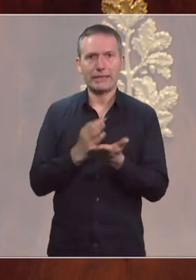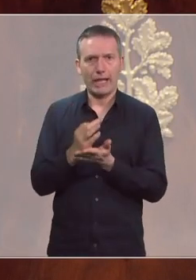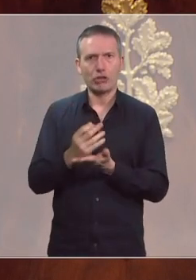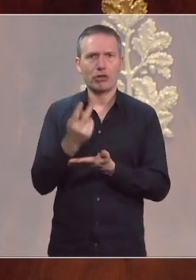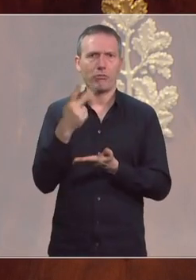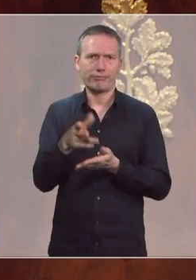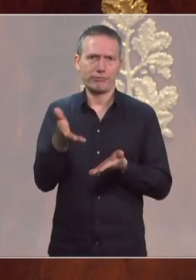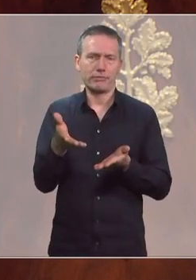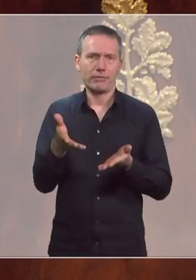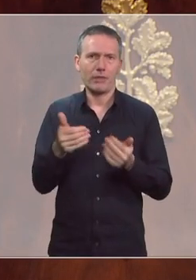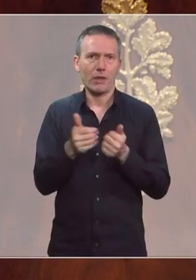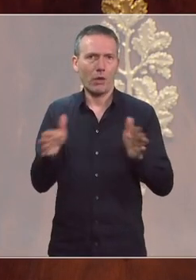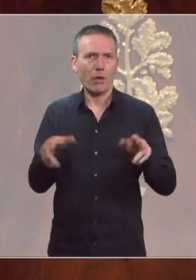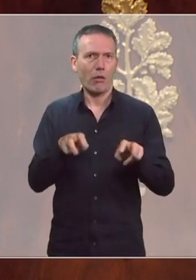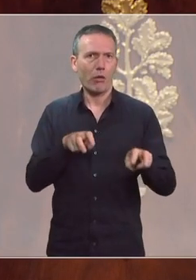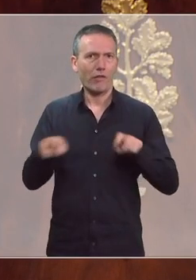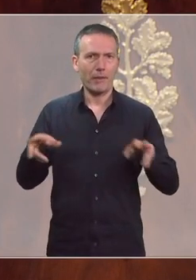de déconfinement.